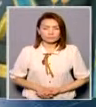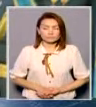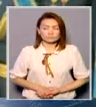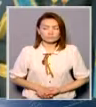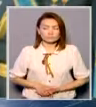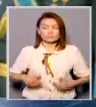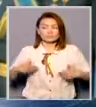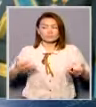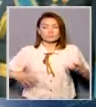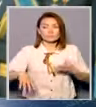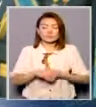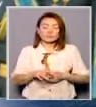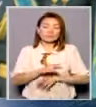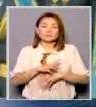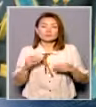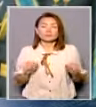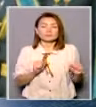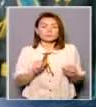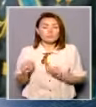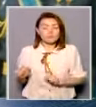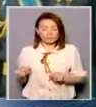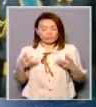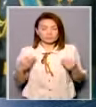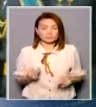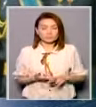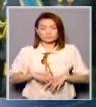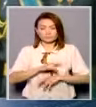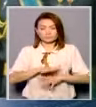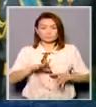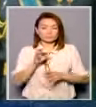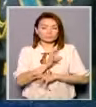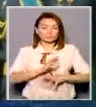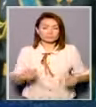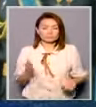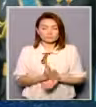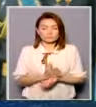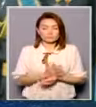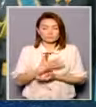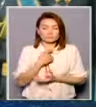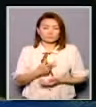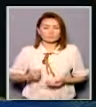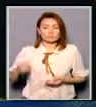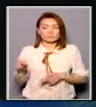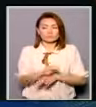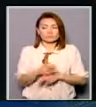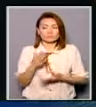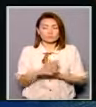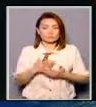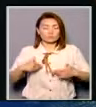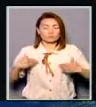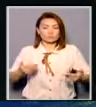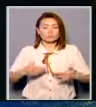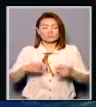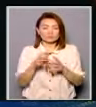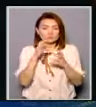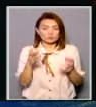От всей души поздравляю всех с Днем защитника Отечества. Этот праздник – символ мужества, чести, отваги и патриотизма. Желаю